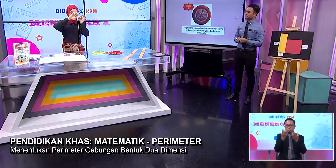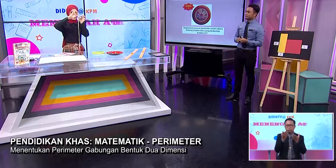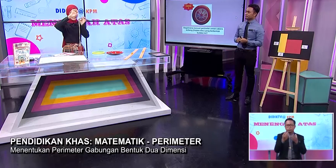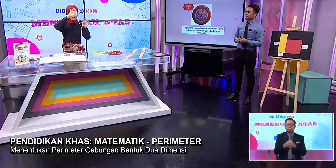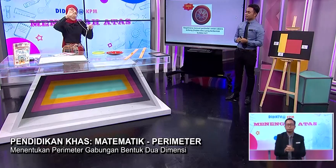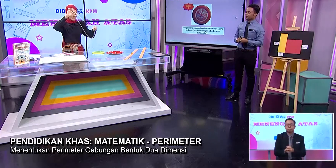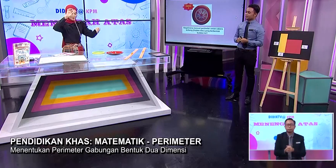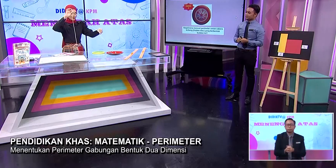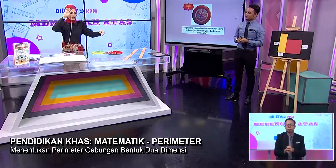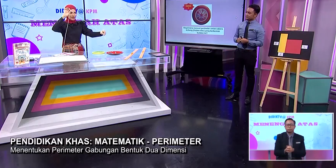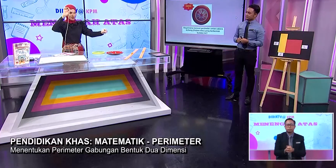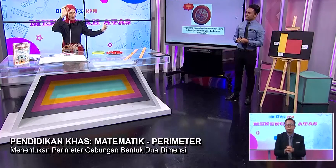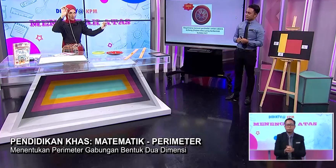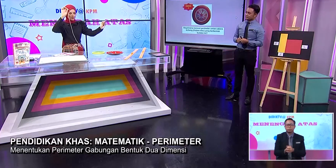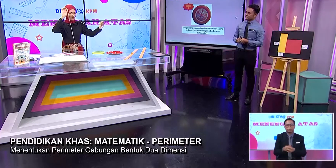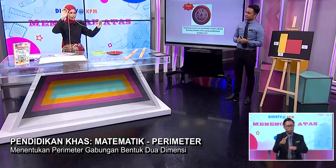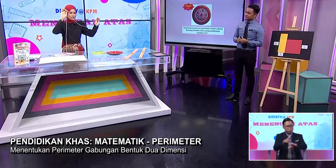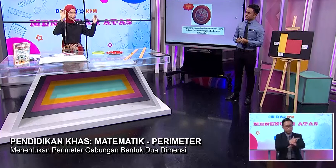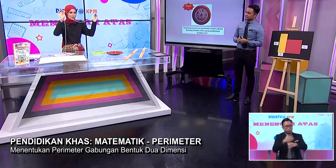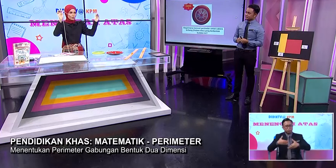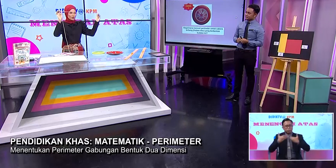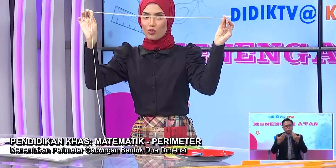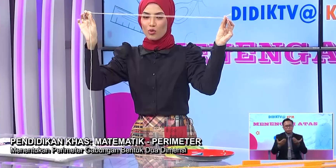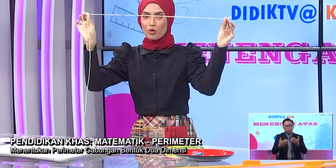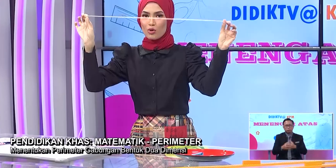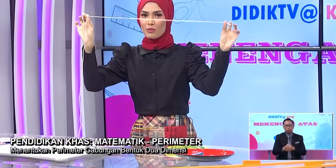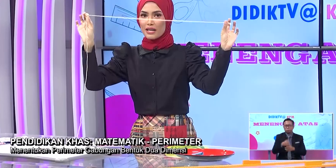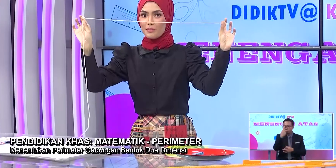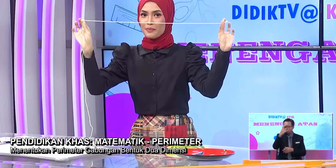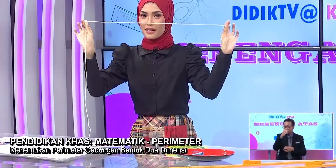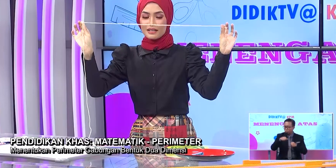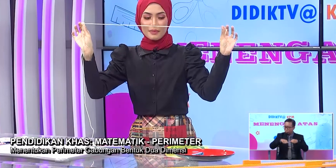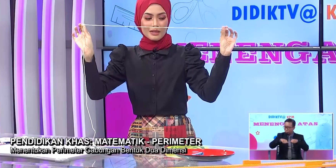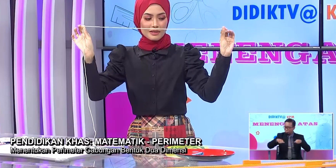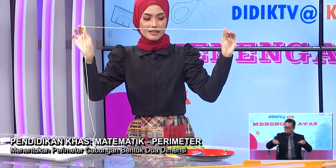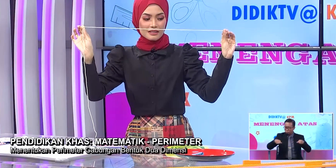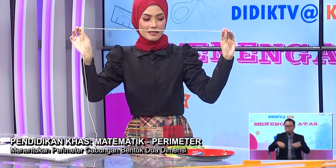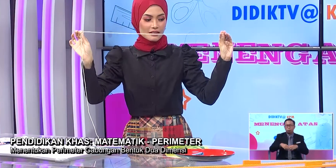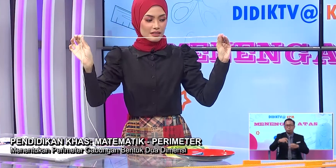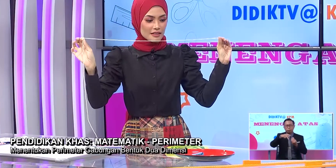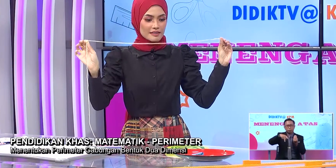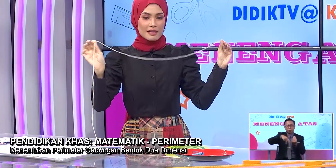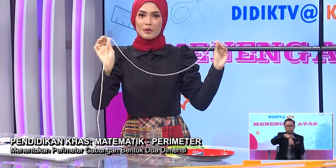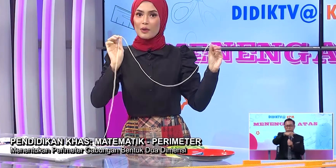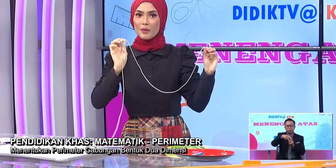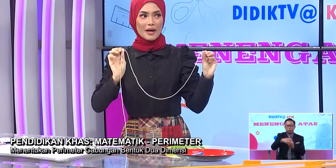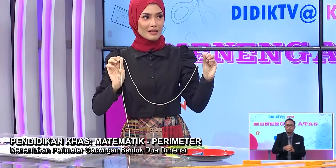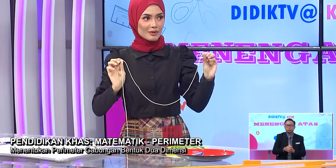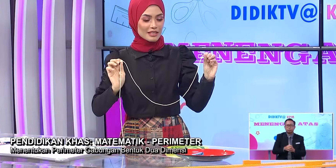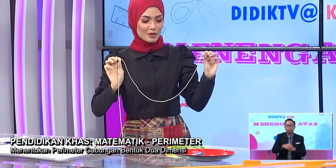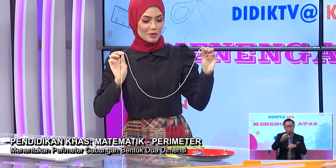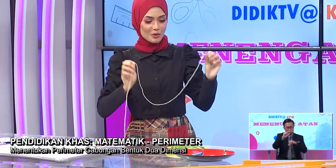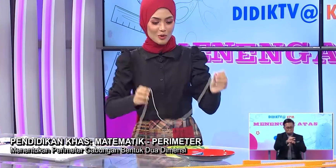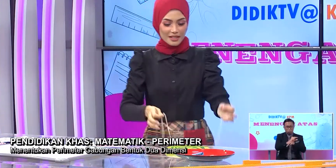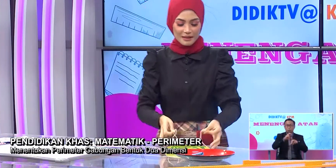titik yang bertemu dengan Penghujung jadi untuk mengukur berapa premi TNI Saiful Kampung